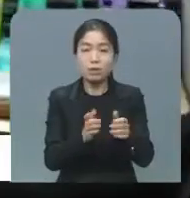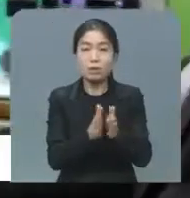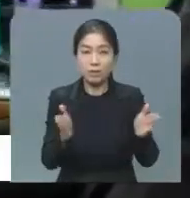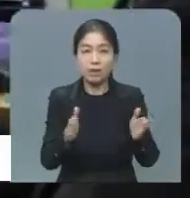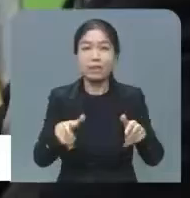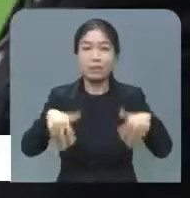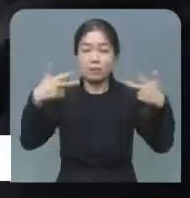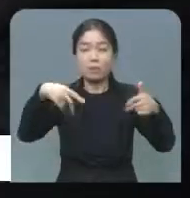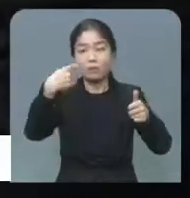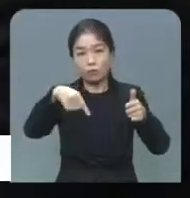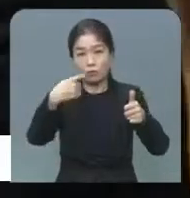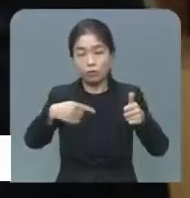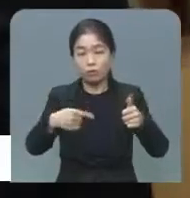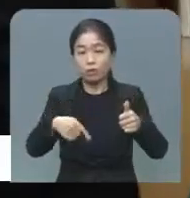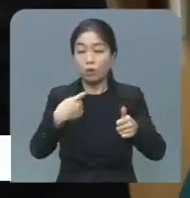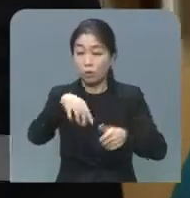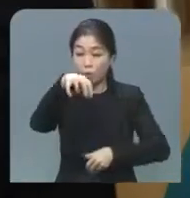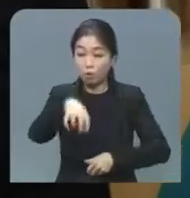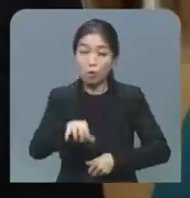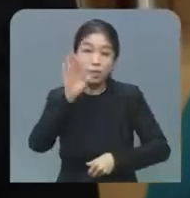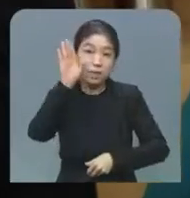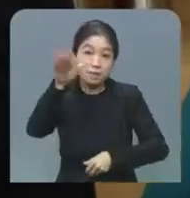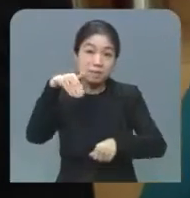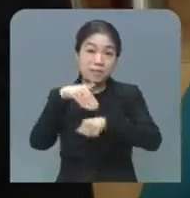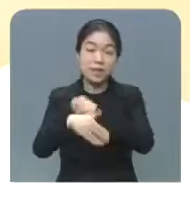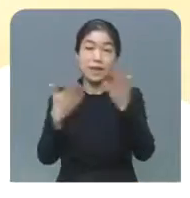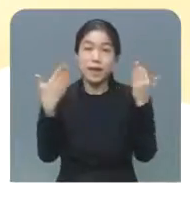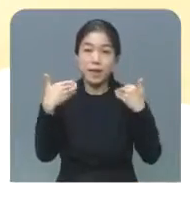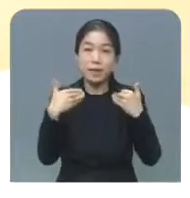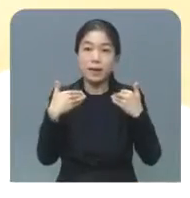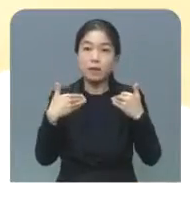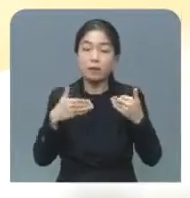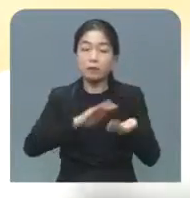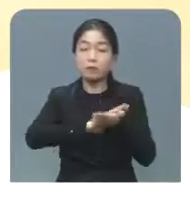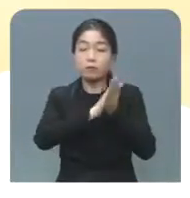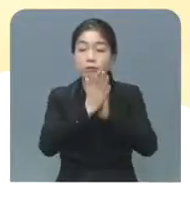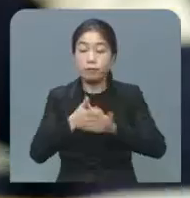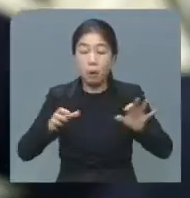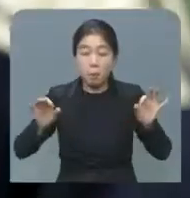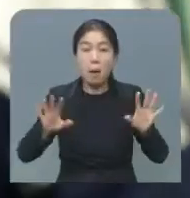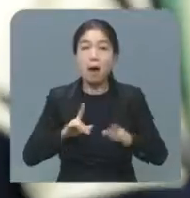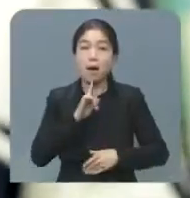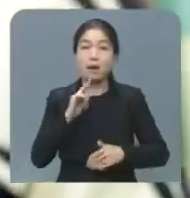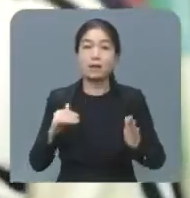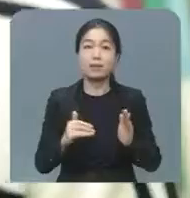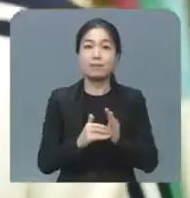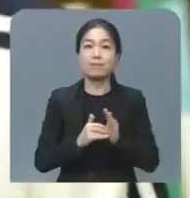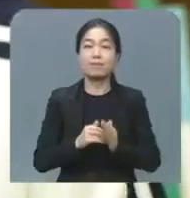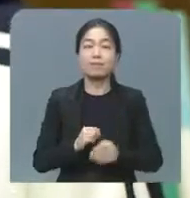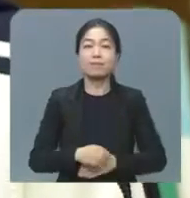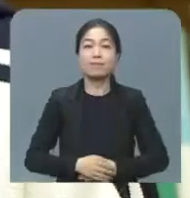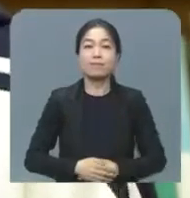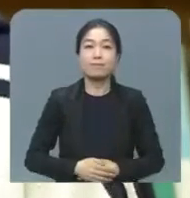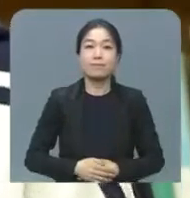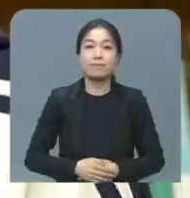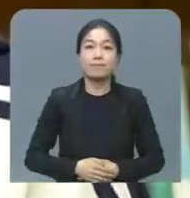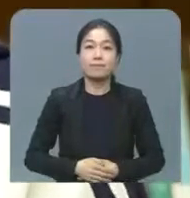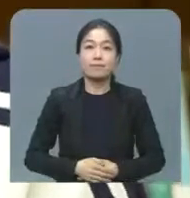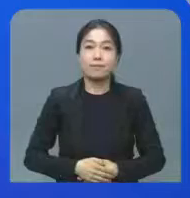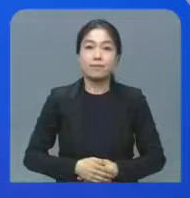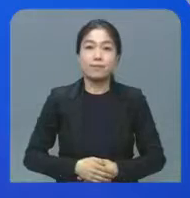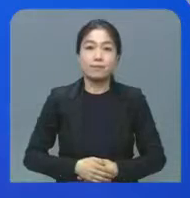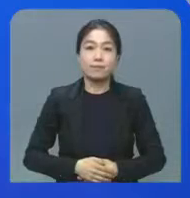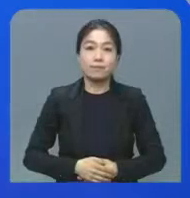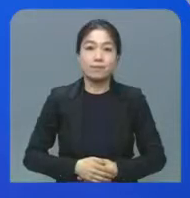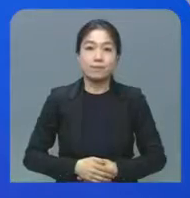원격 쏘 교육 현장을 미래 0 학교로 급속하게 진화 시키고 있습니다 kbs 는 수천 없습니다